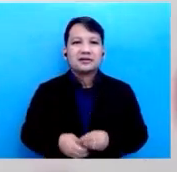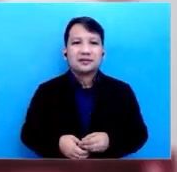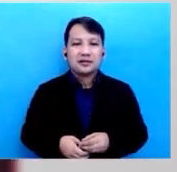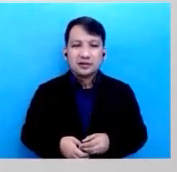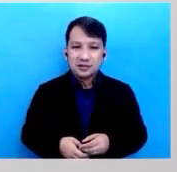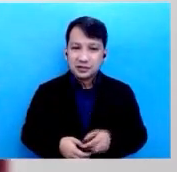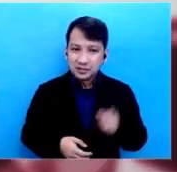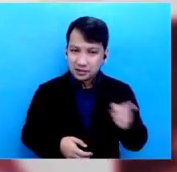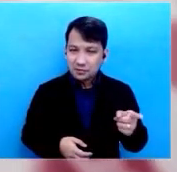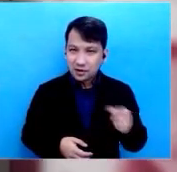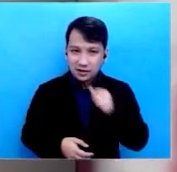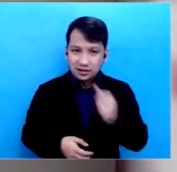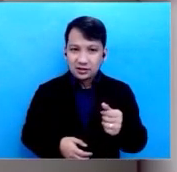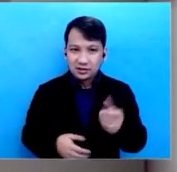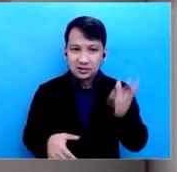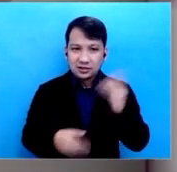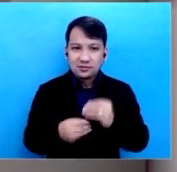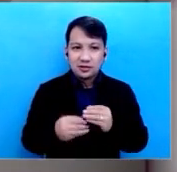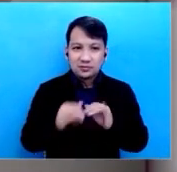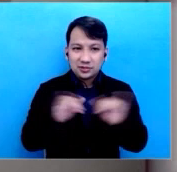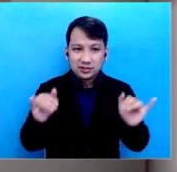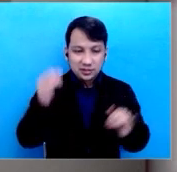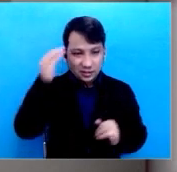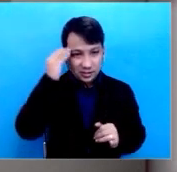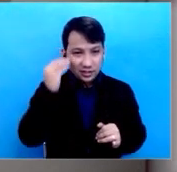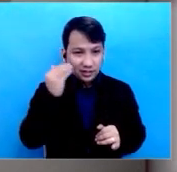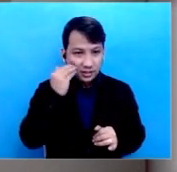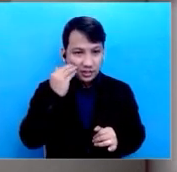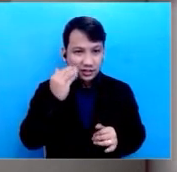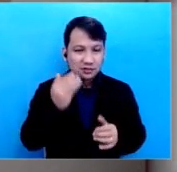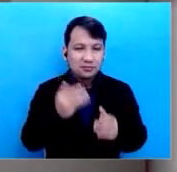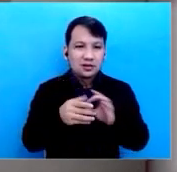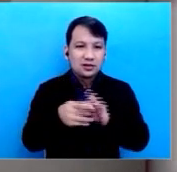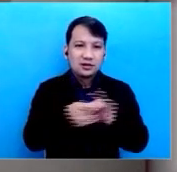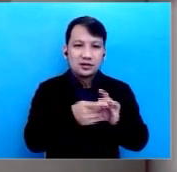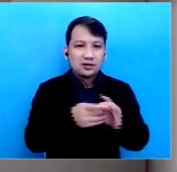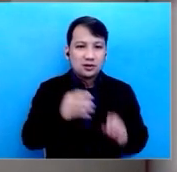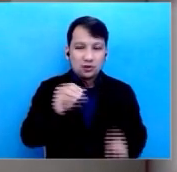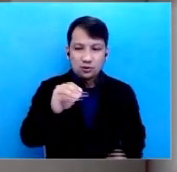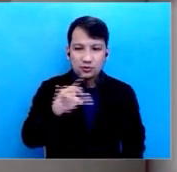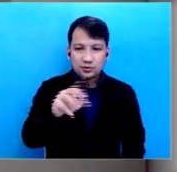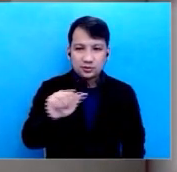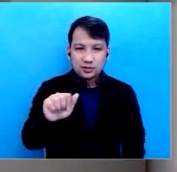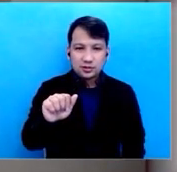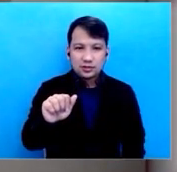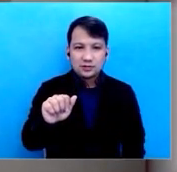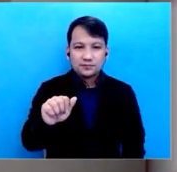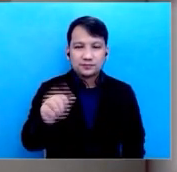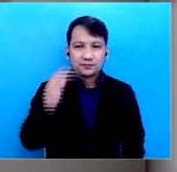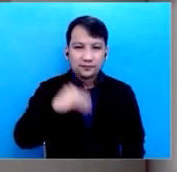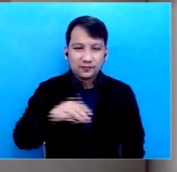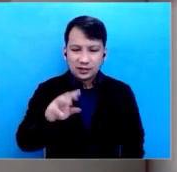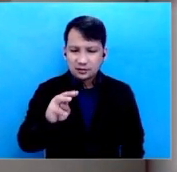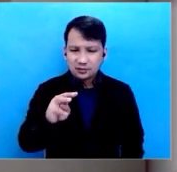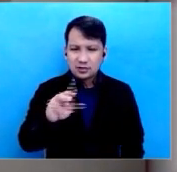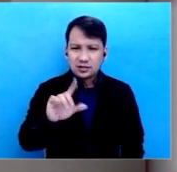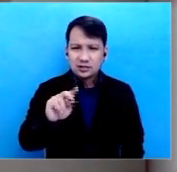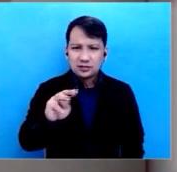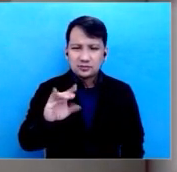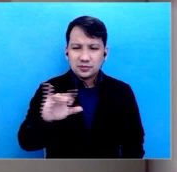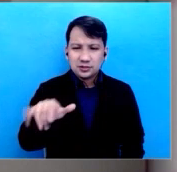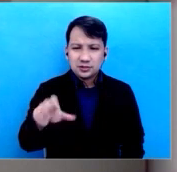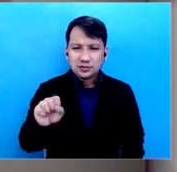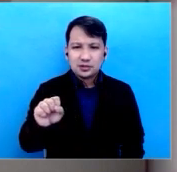hindi nagpahuli ang kapwa Korean stars ng Binjin couple na sina Oyun An ng While You Were Sleeping, Lee Min Jung ng Voice